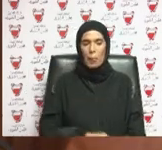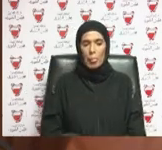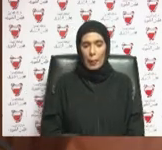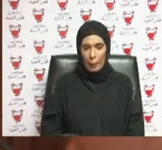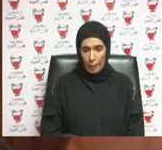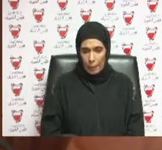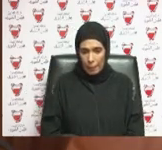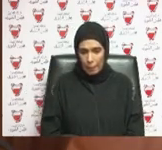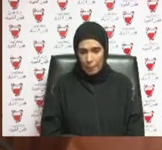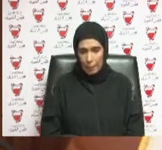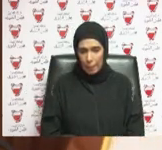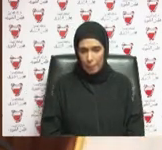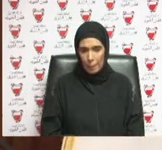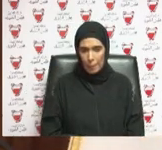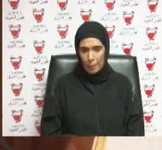كانت